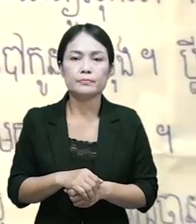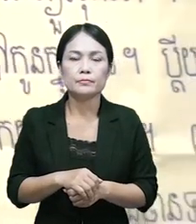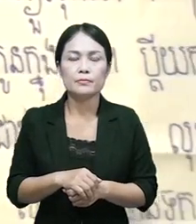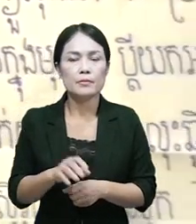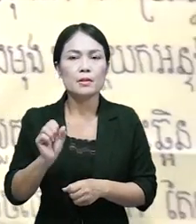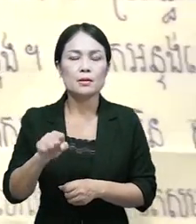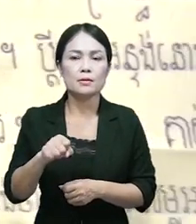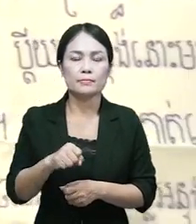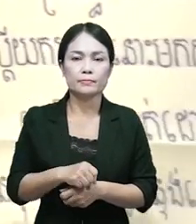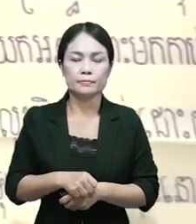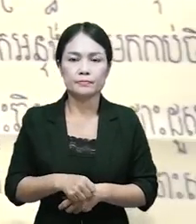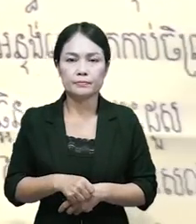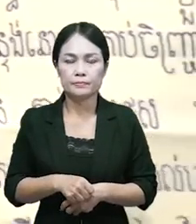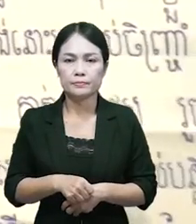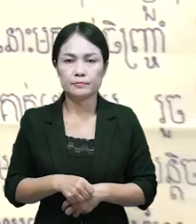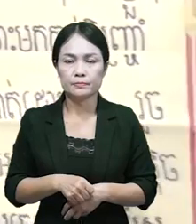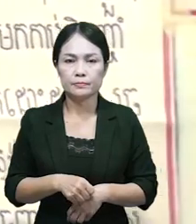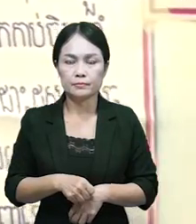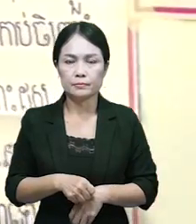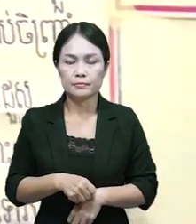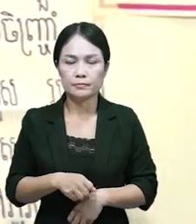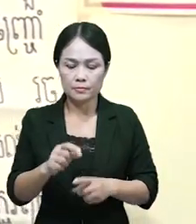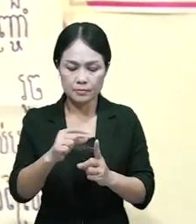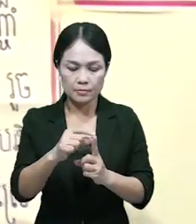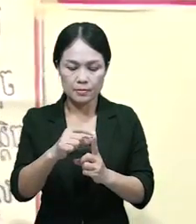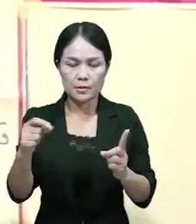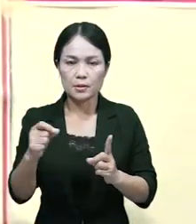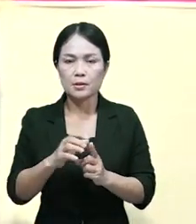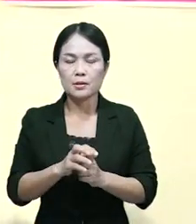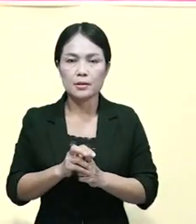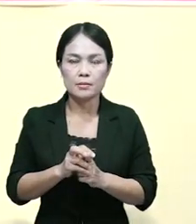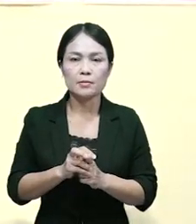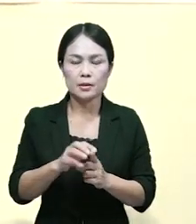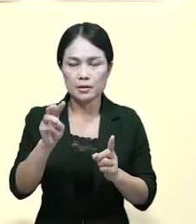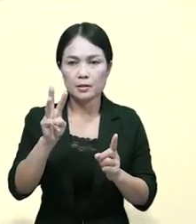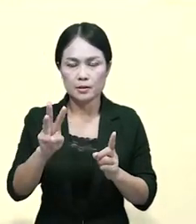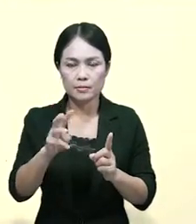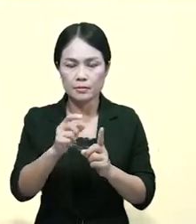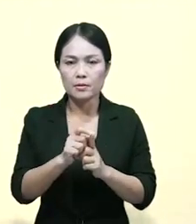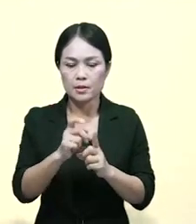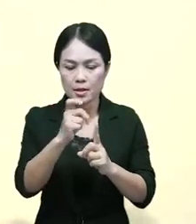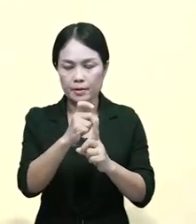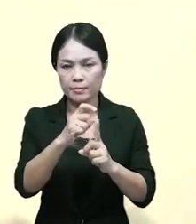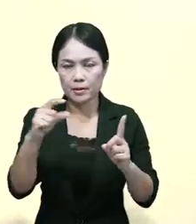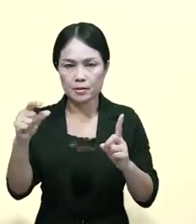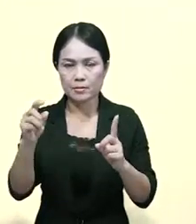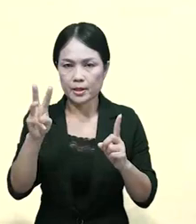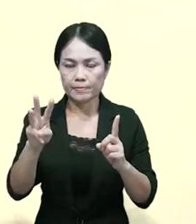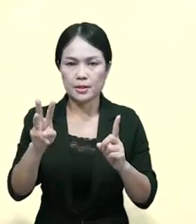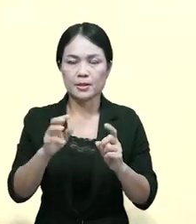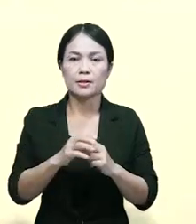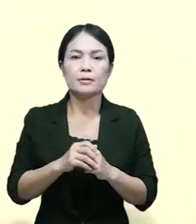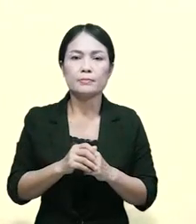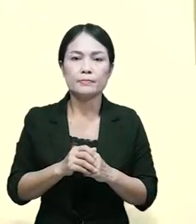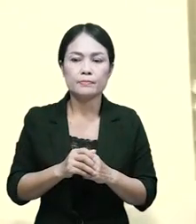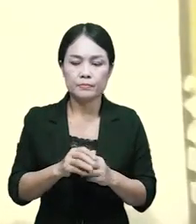ចារកកិរិយាឲ្យបានចំនួន3ហើយនឹងពាក្យដែរជាគុណកិរិយាឲ្យបាន